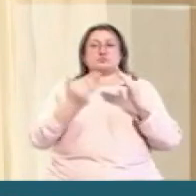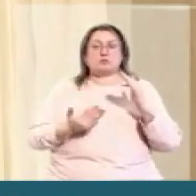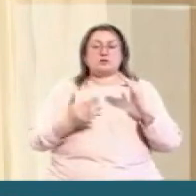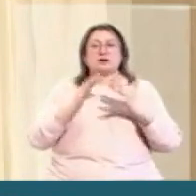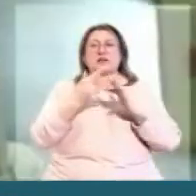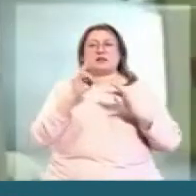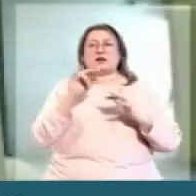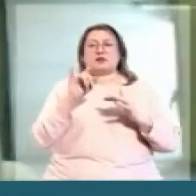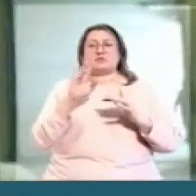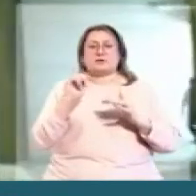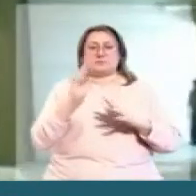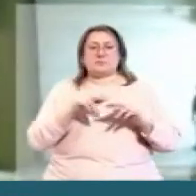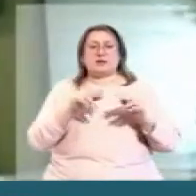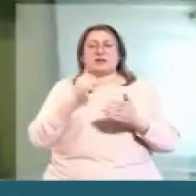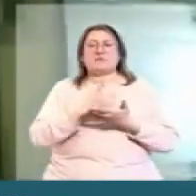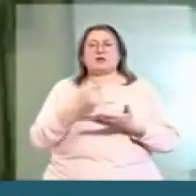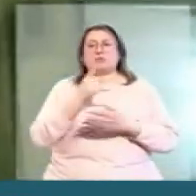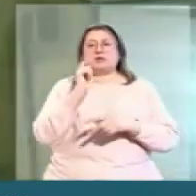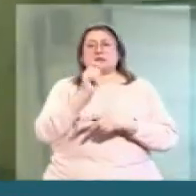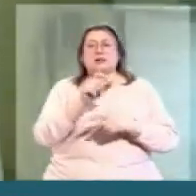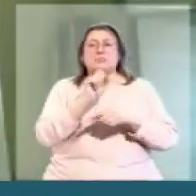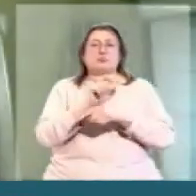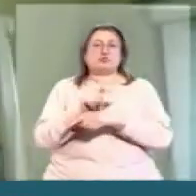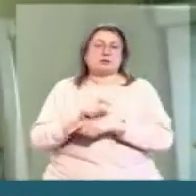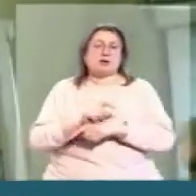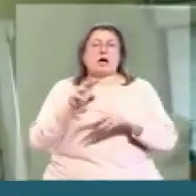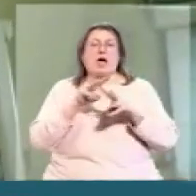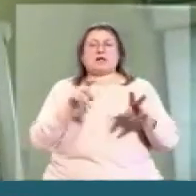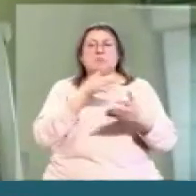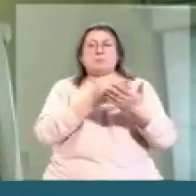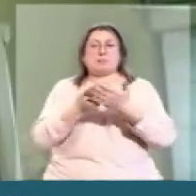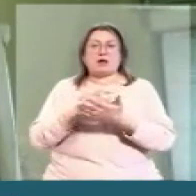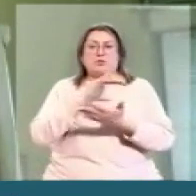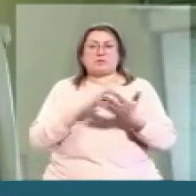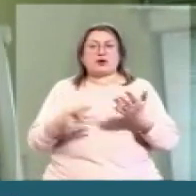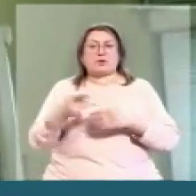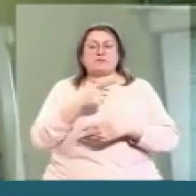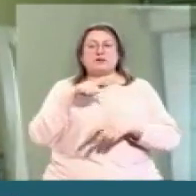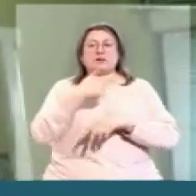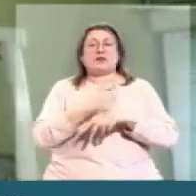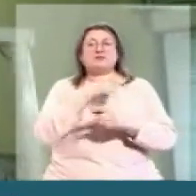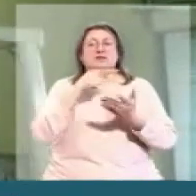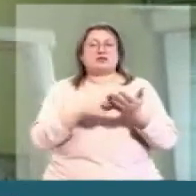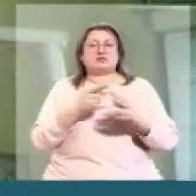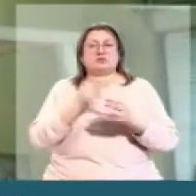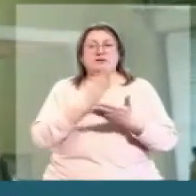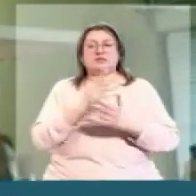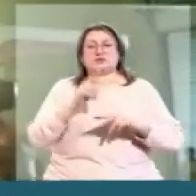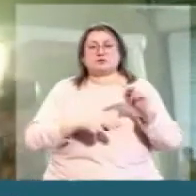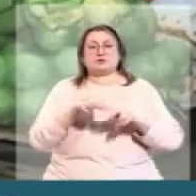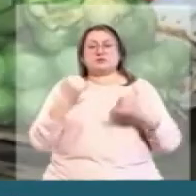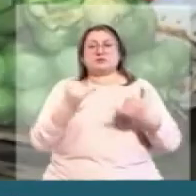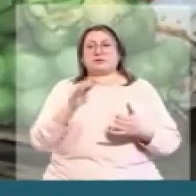селе Некрасовка. Глава региона Кумар Аксакалов дал ряд поручений акимам городов и районов. Одной из главных задач является